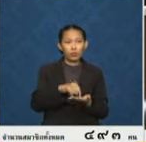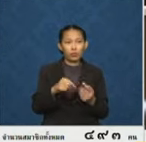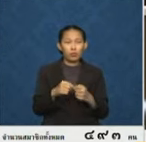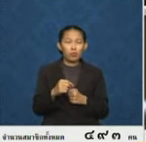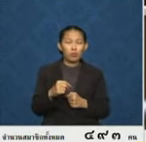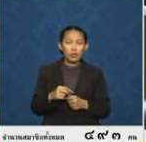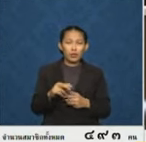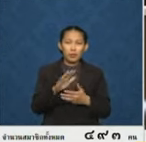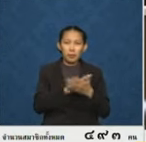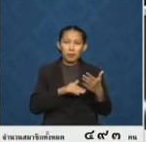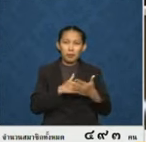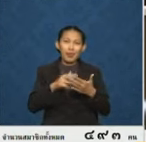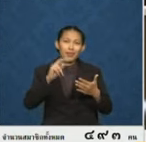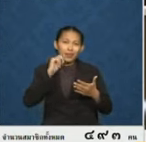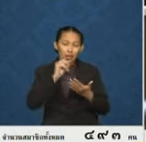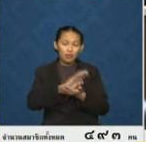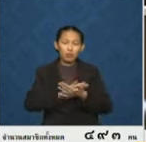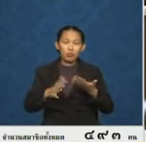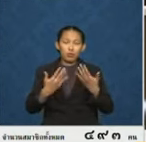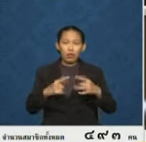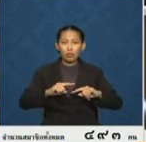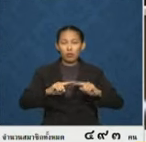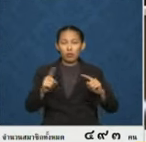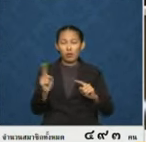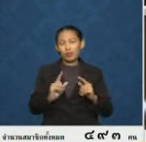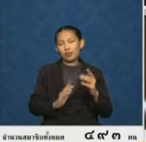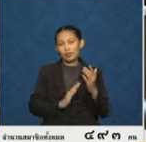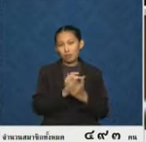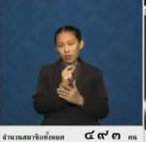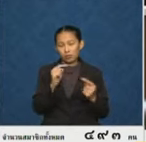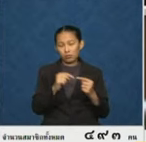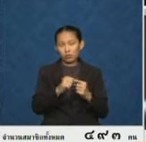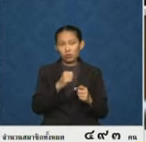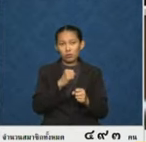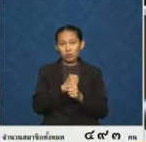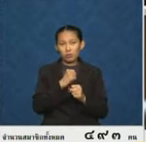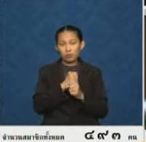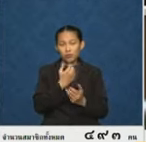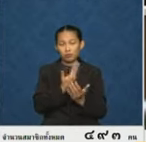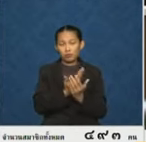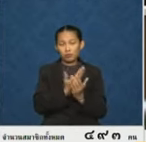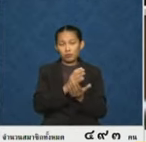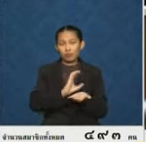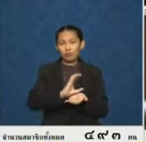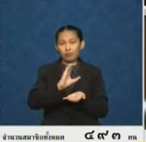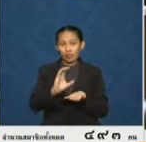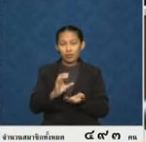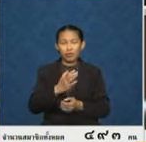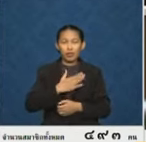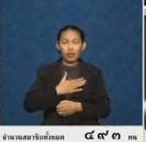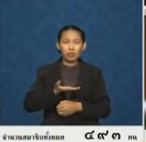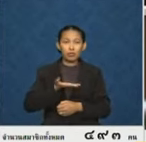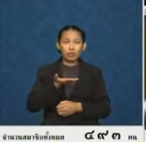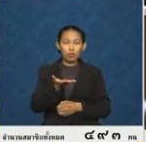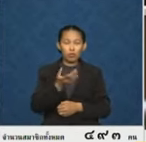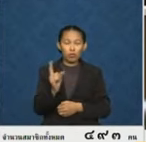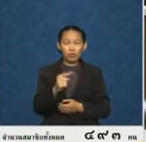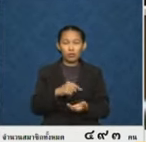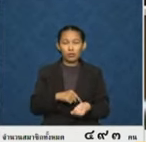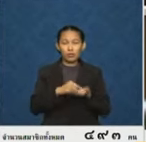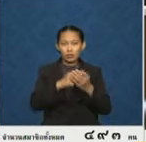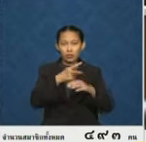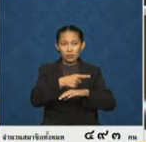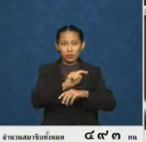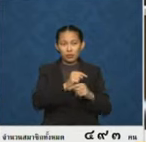planเรียบร้อยแล้วขาดเพียงแต่การอนุมัติงบประมาณในการดำเนินการเท่านั้นค่ะดิฉันจึงขอนำเรียนผ่านท่านประธาน